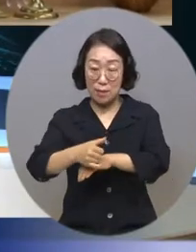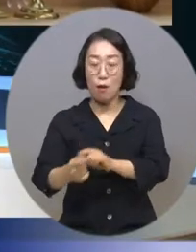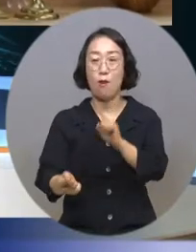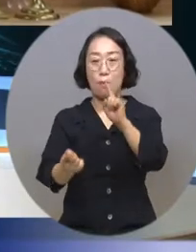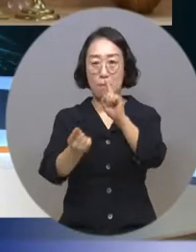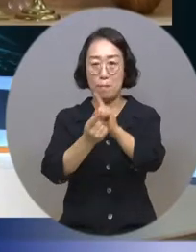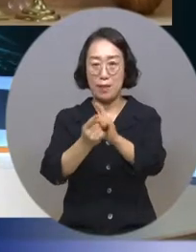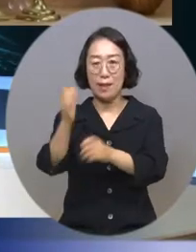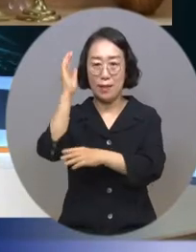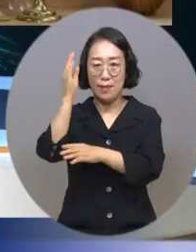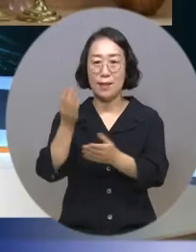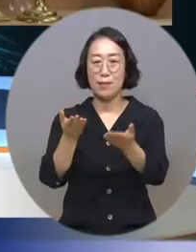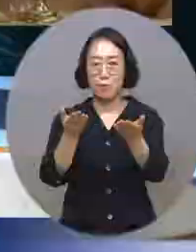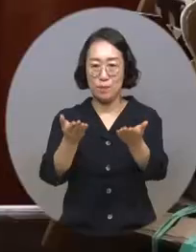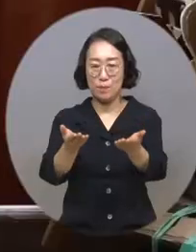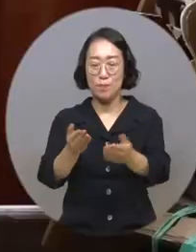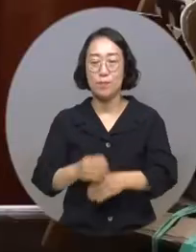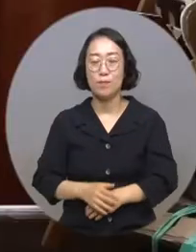기자가 만나봤습니다.